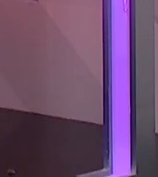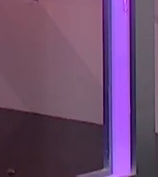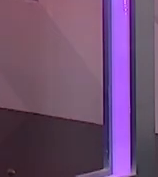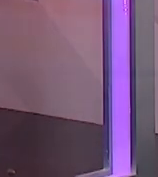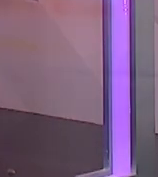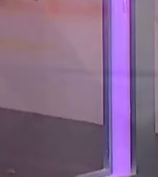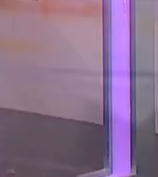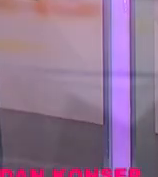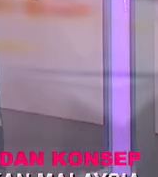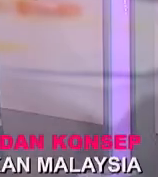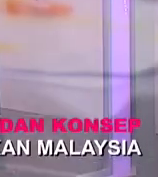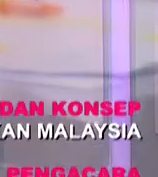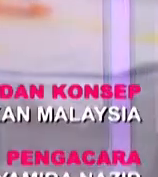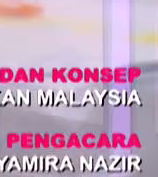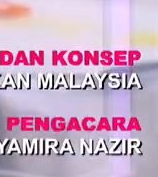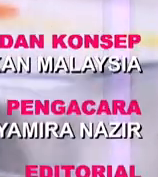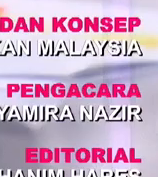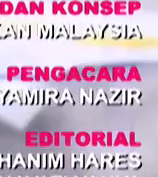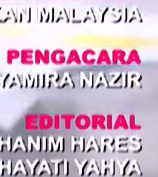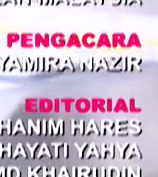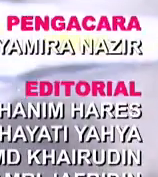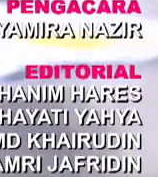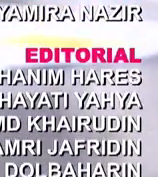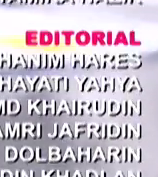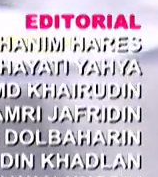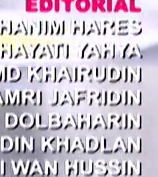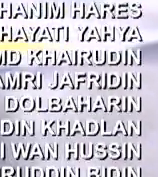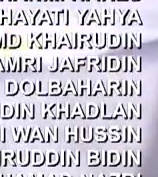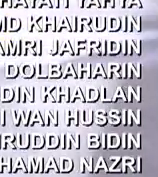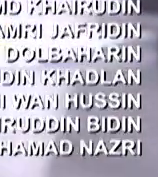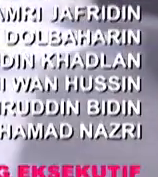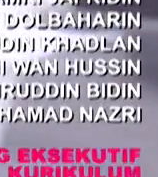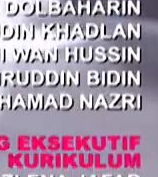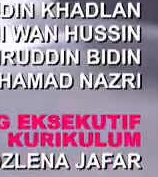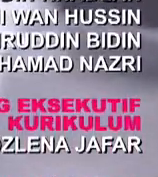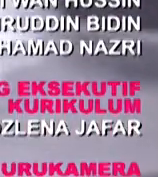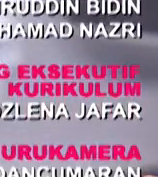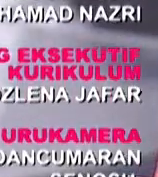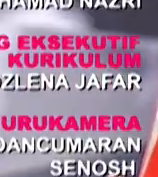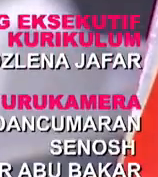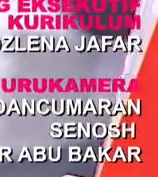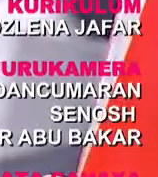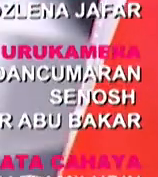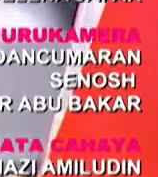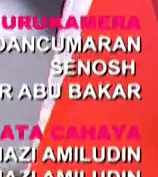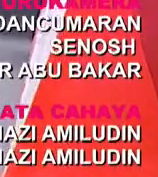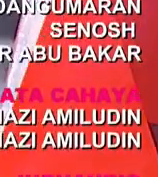kepanasan kita kepanasan kita sekalian ini